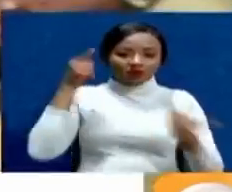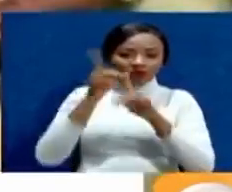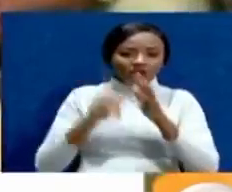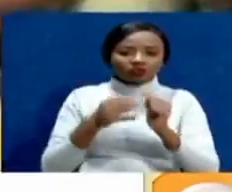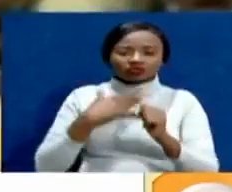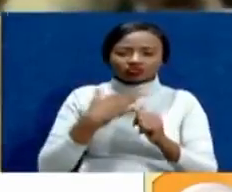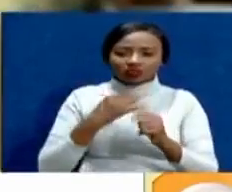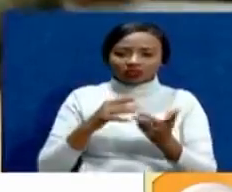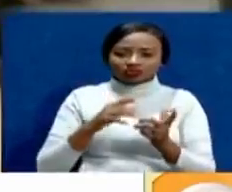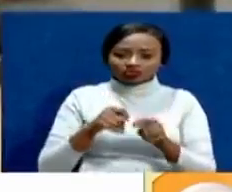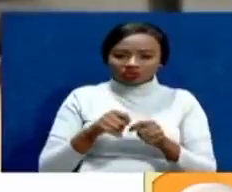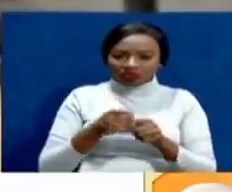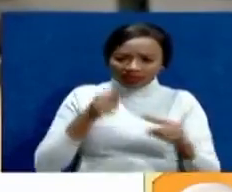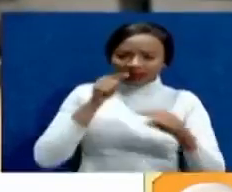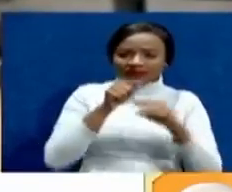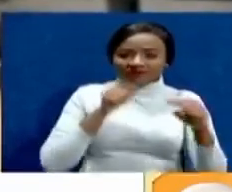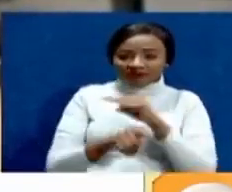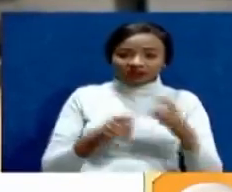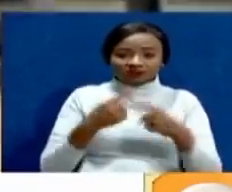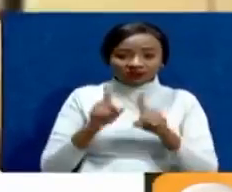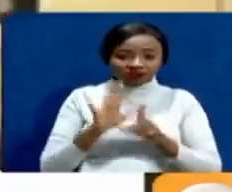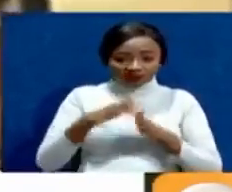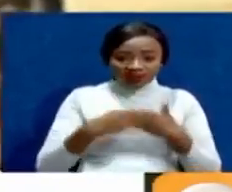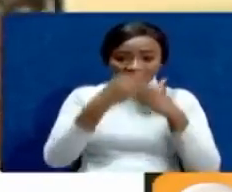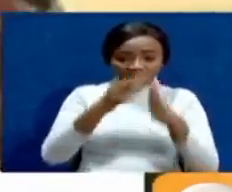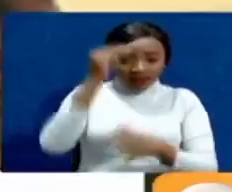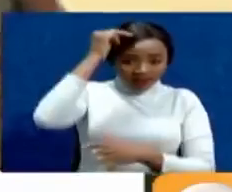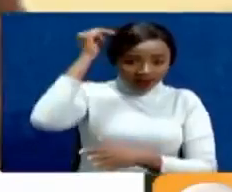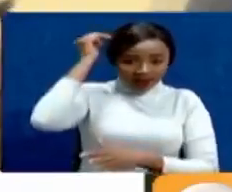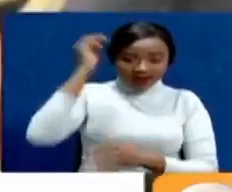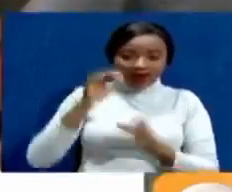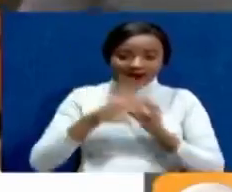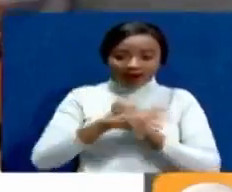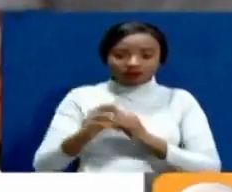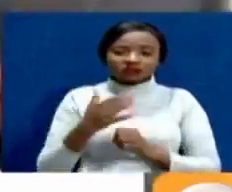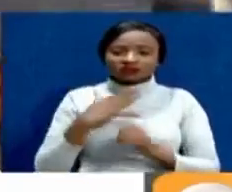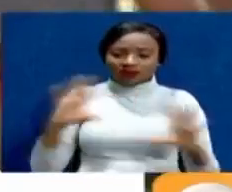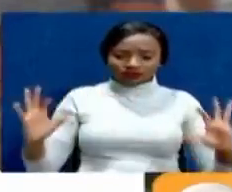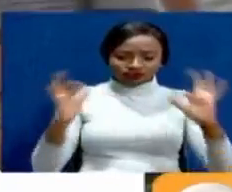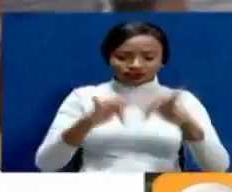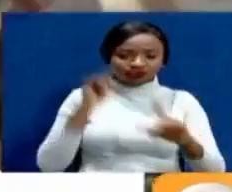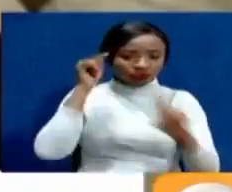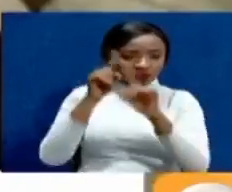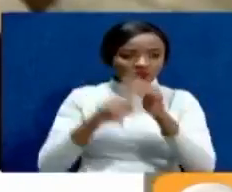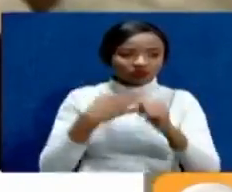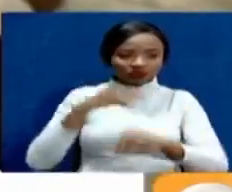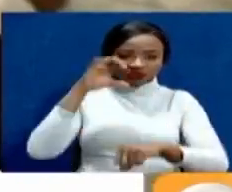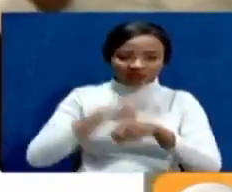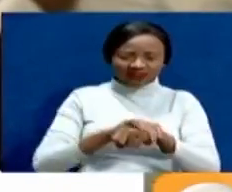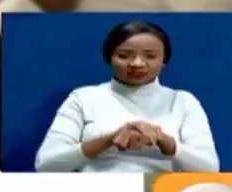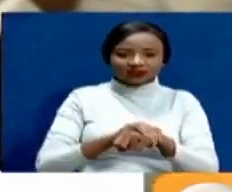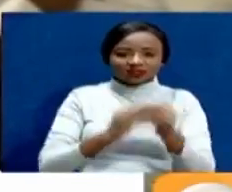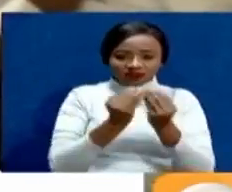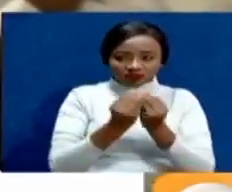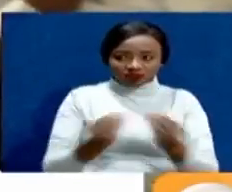Na viongozi wa eneo hilo kiongozwa na gavana wa Mandera Hali wamekongamana hii leo kutafuta suluhu ya kudumu. Viongozi hao